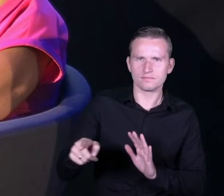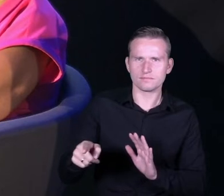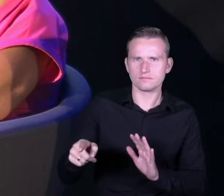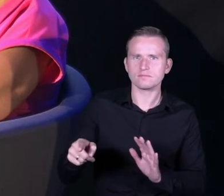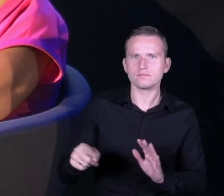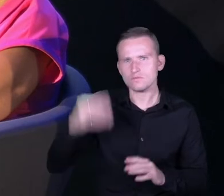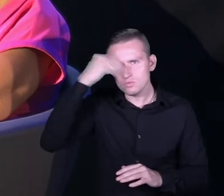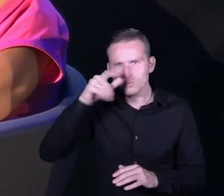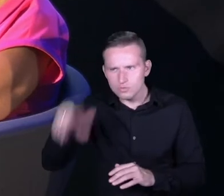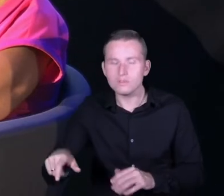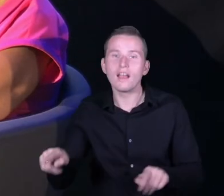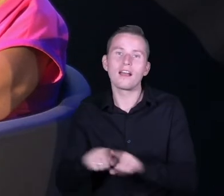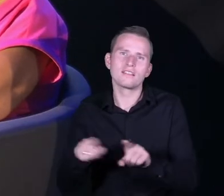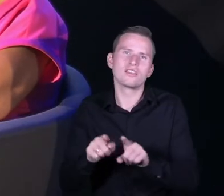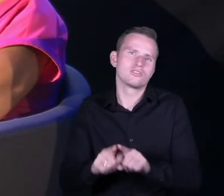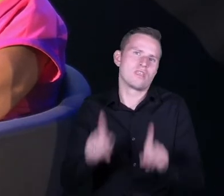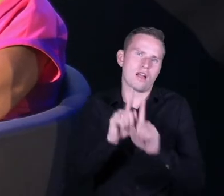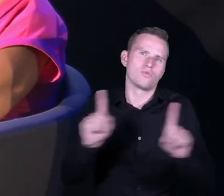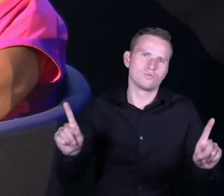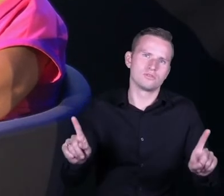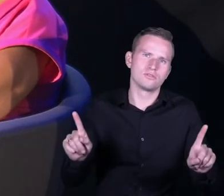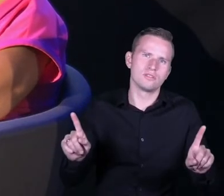daną przez nauczyciela.